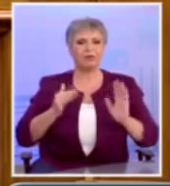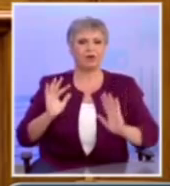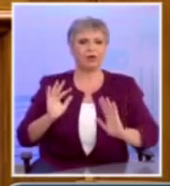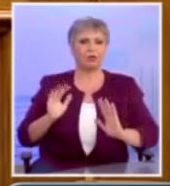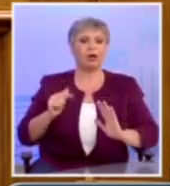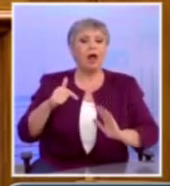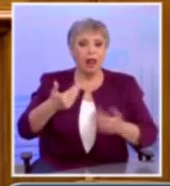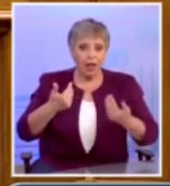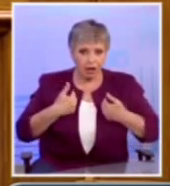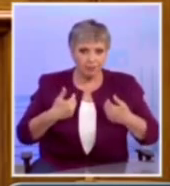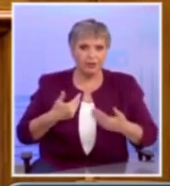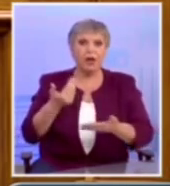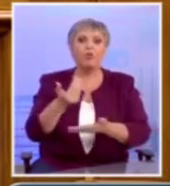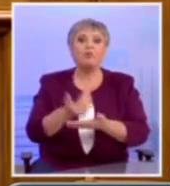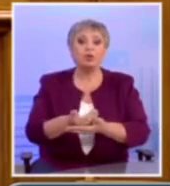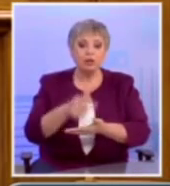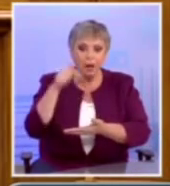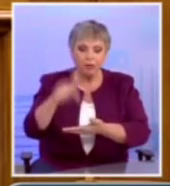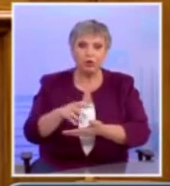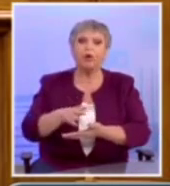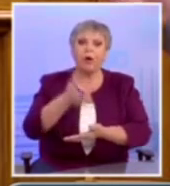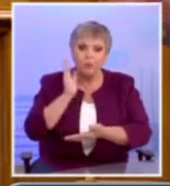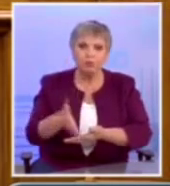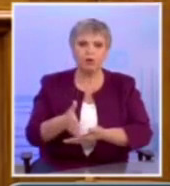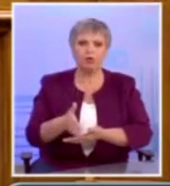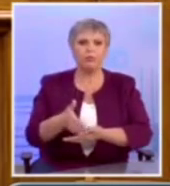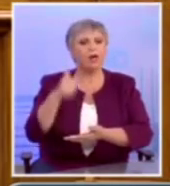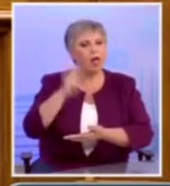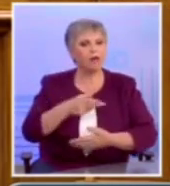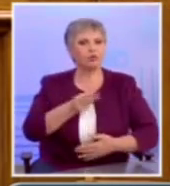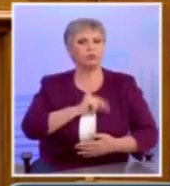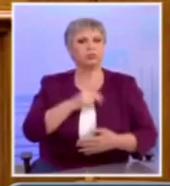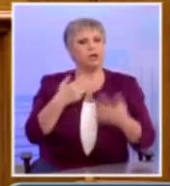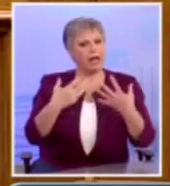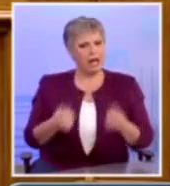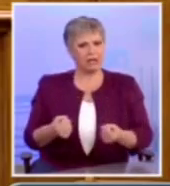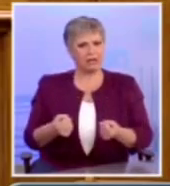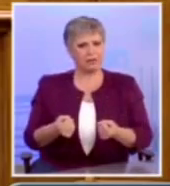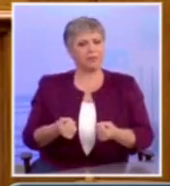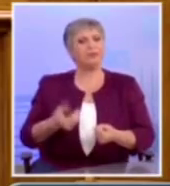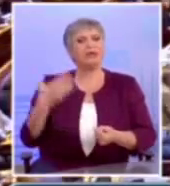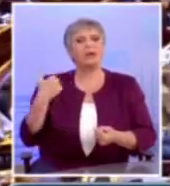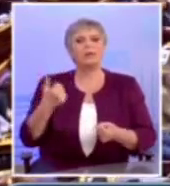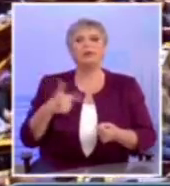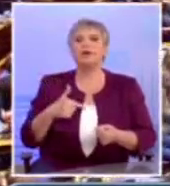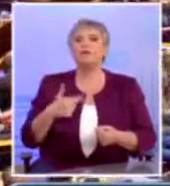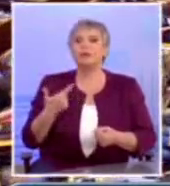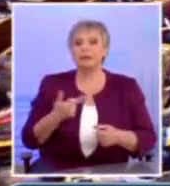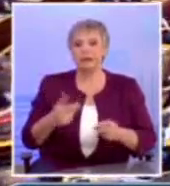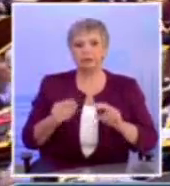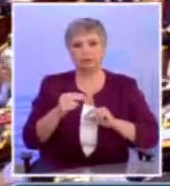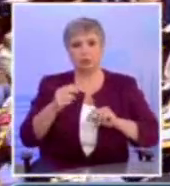πιο ισχυρά όπλα. Μάλιστα σε μια από τις συναντήσεις που είμαστε με τον Πρωθυπουργό, με την κυρία